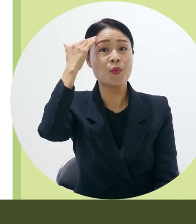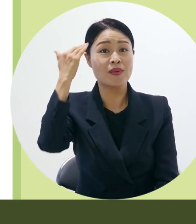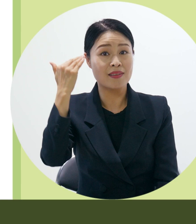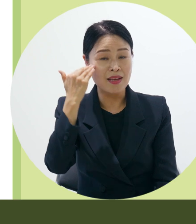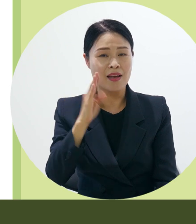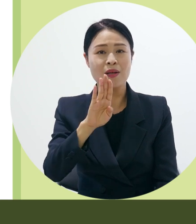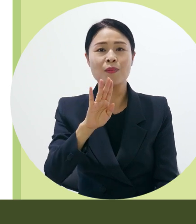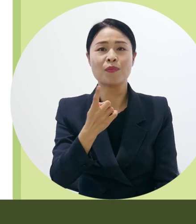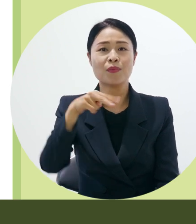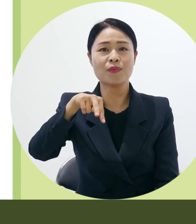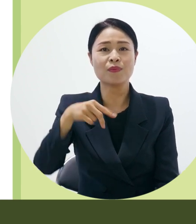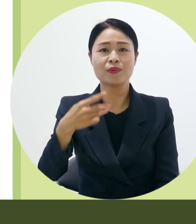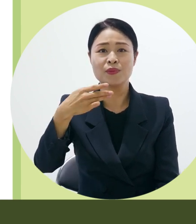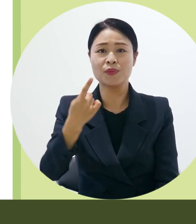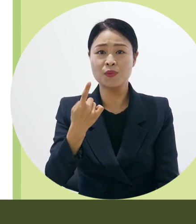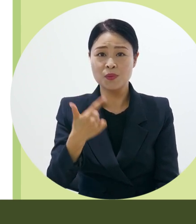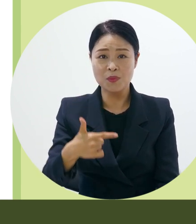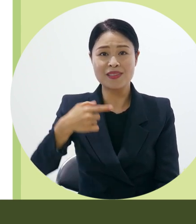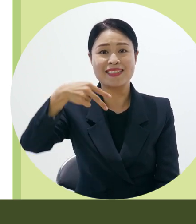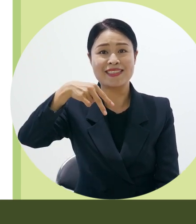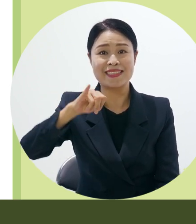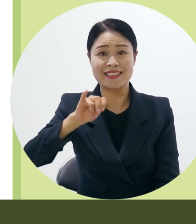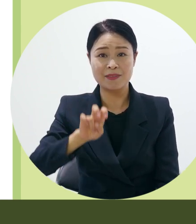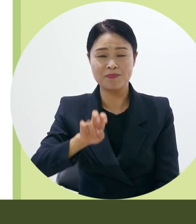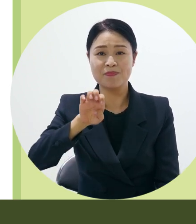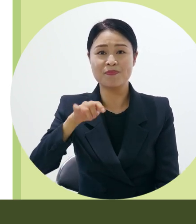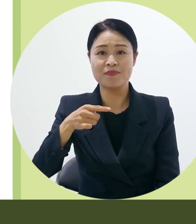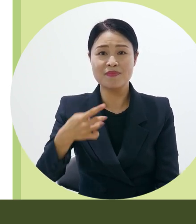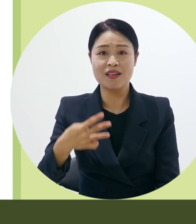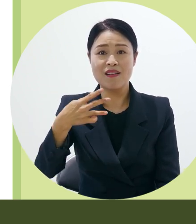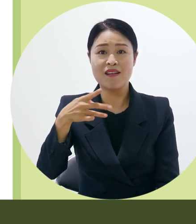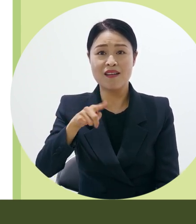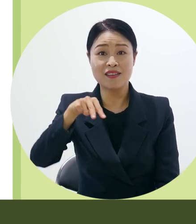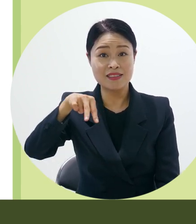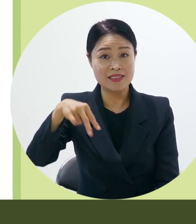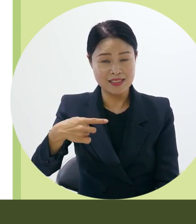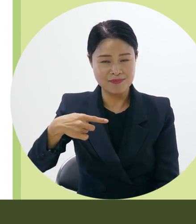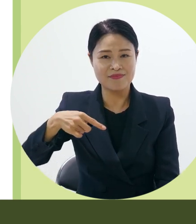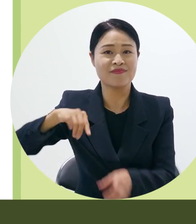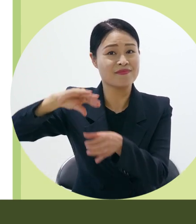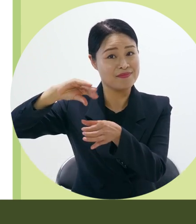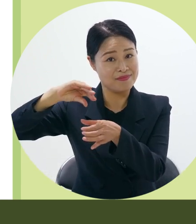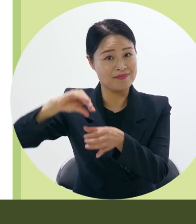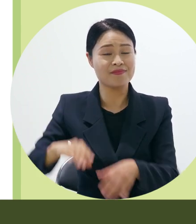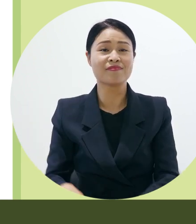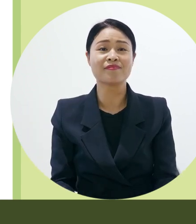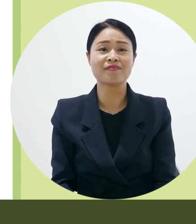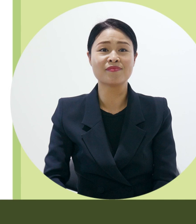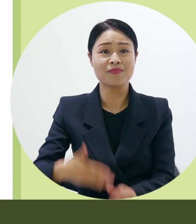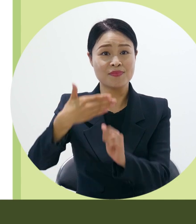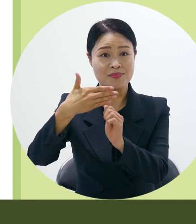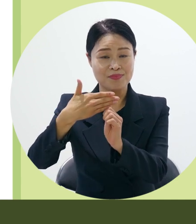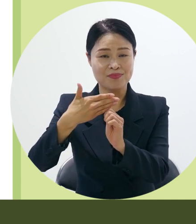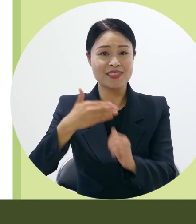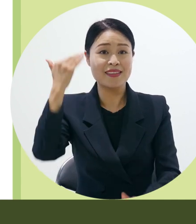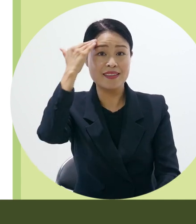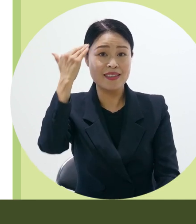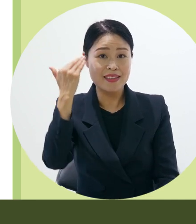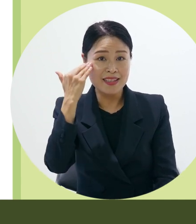세니타이저 에탄올 겔 등 6개 제품. 15. 지본